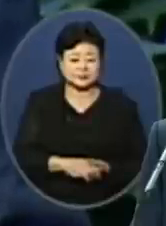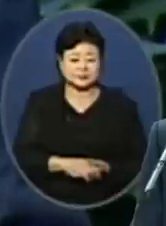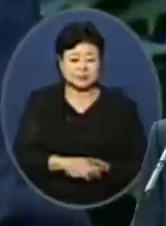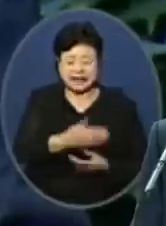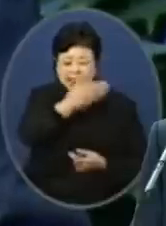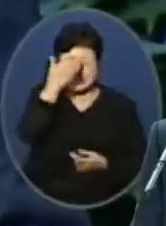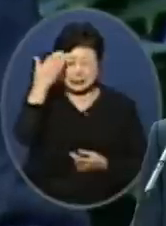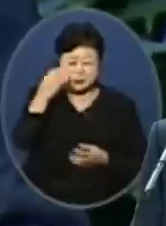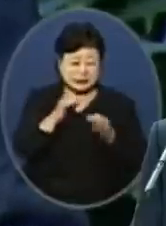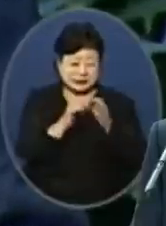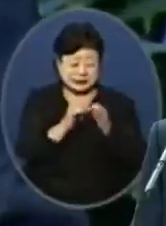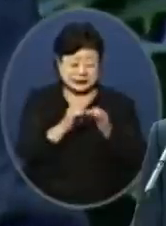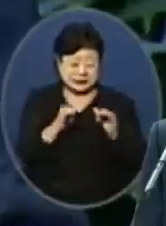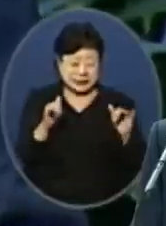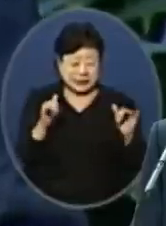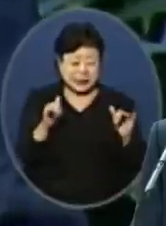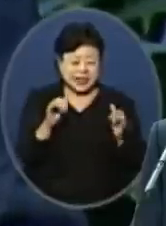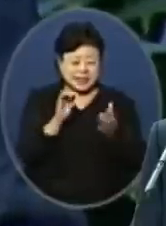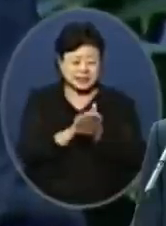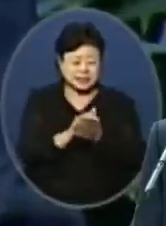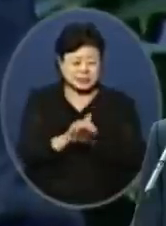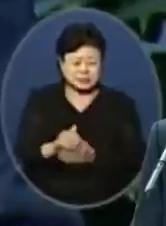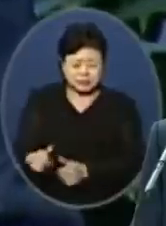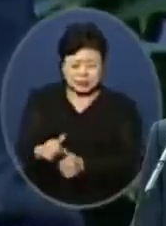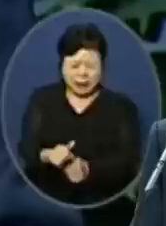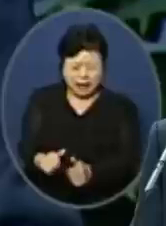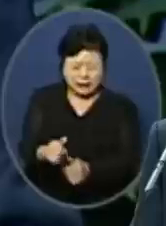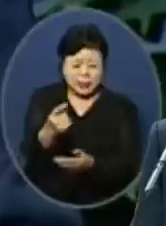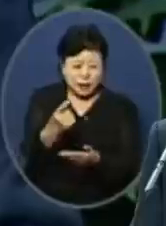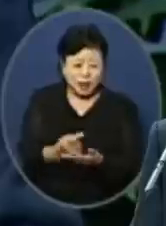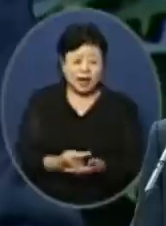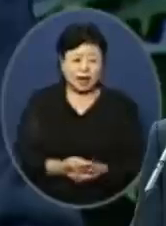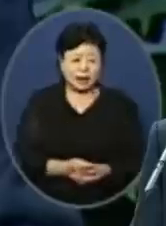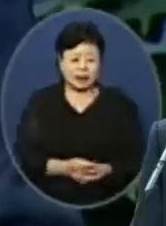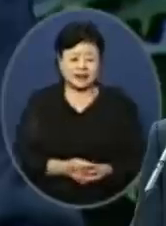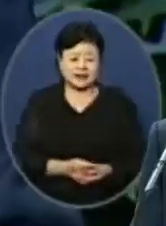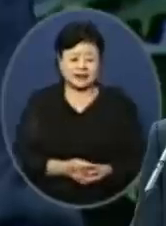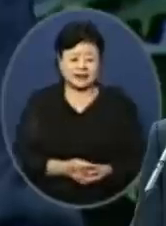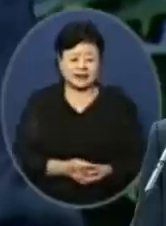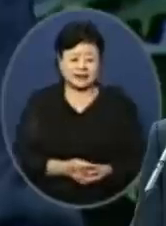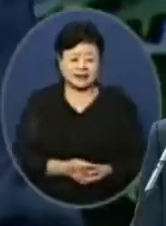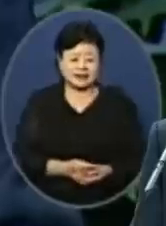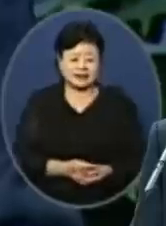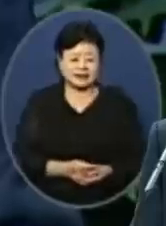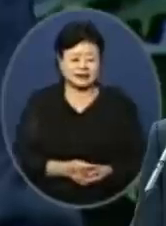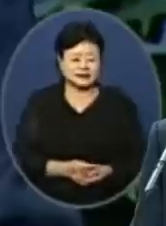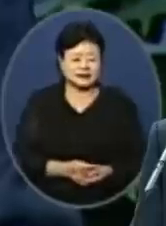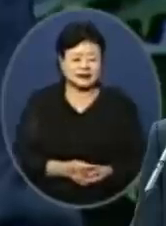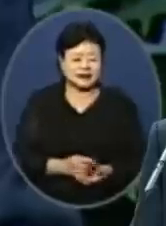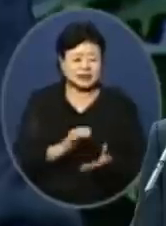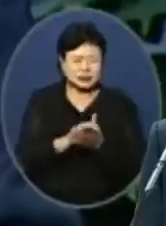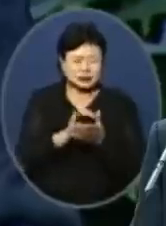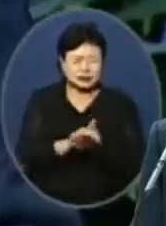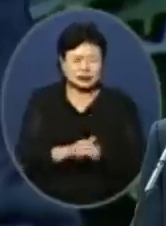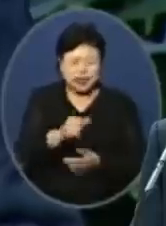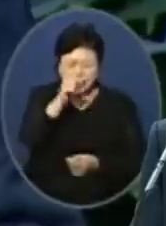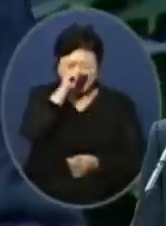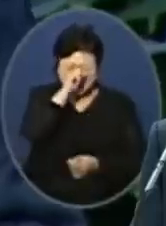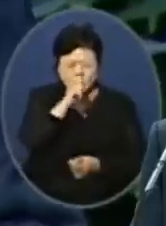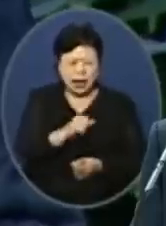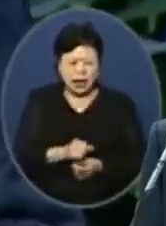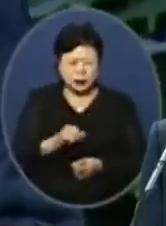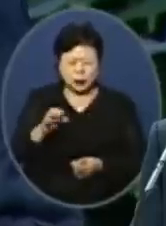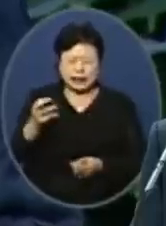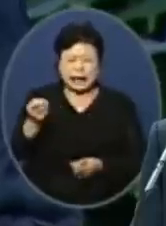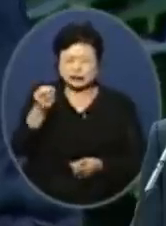젊은 사람이니 친구들이 얼마나 따르는지 몰라요. 아주 영웅입니다. 친구들이